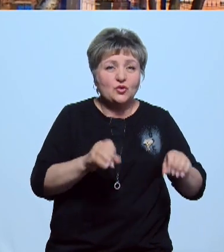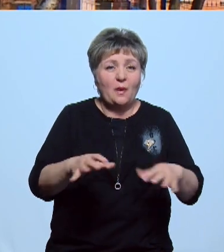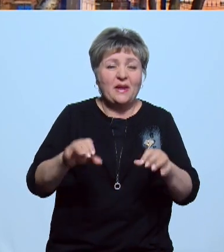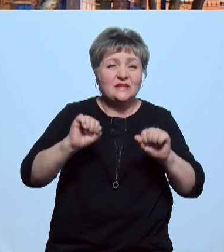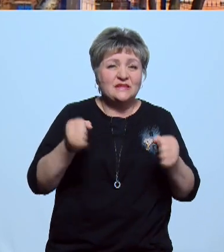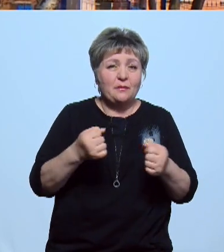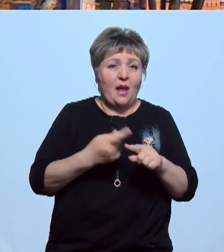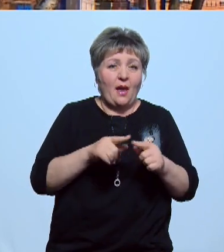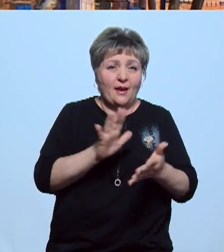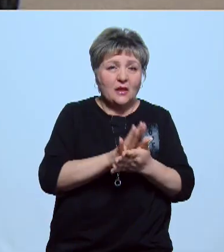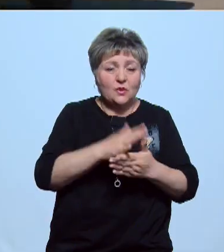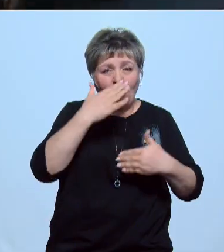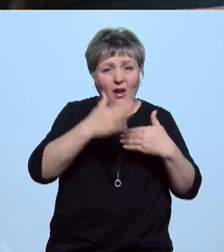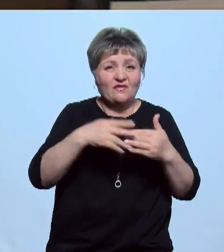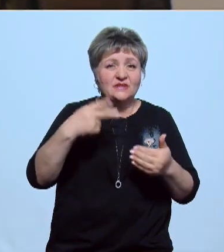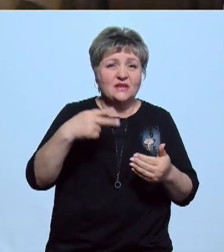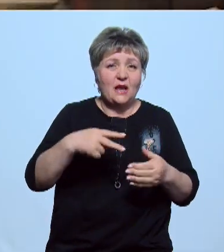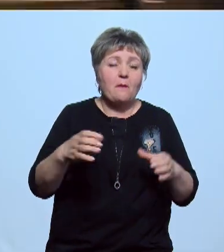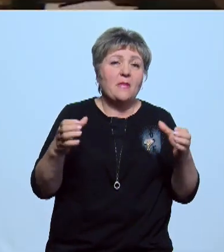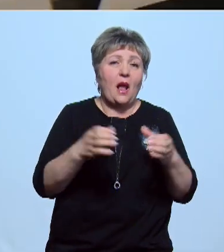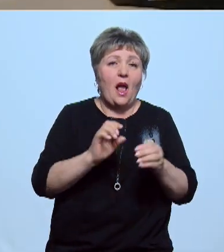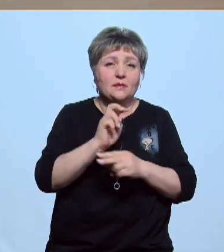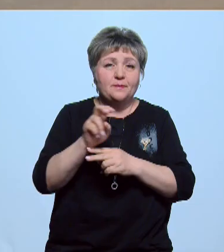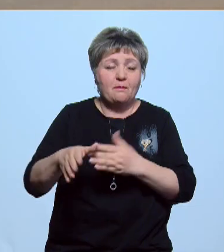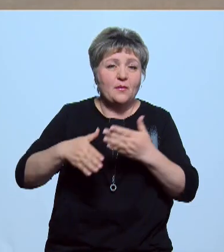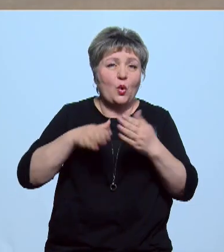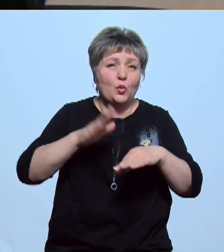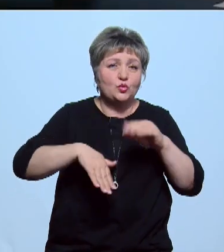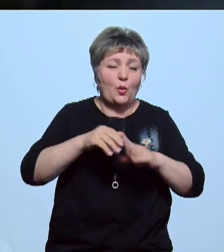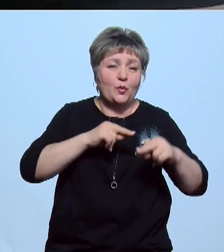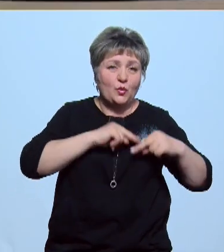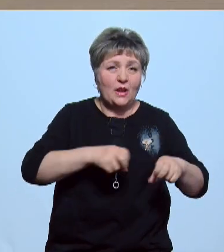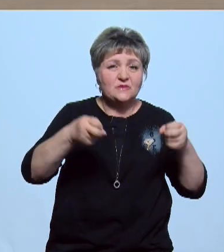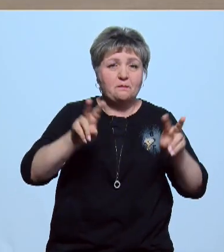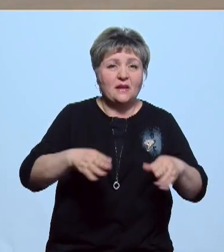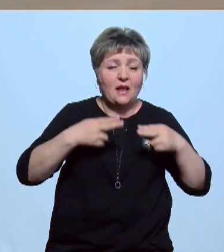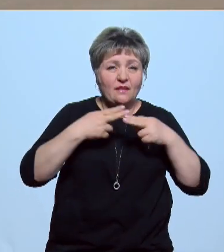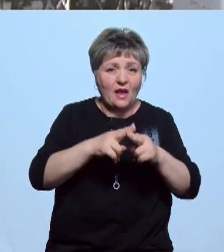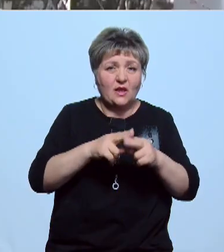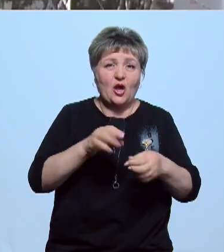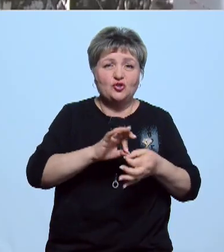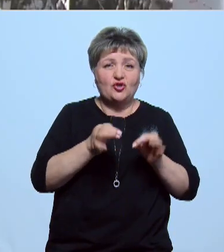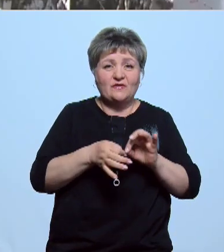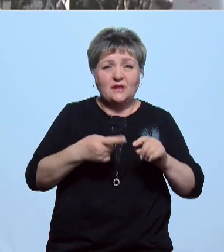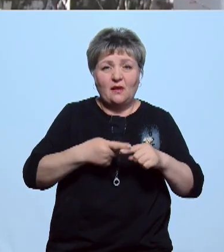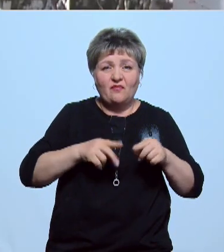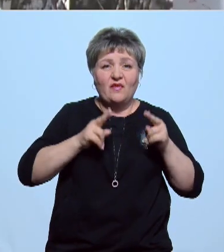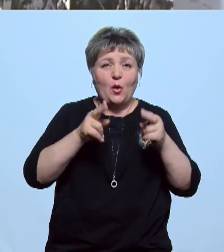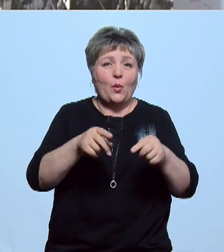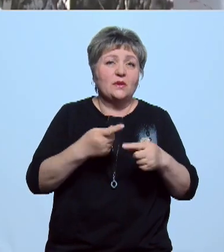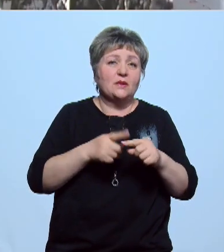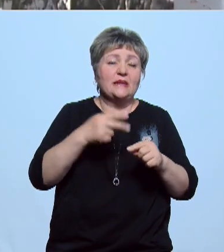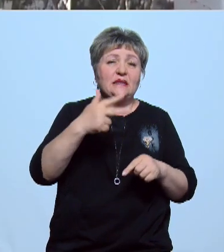грязью выходит порядка 20 подобных мобильных бригад. В помощь ручному труду спецтехника. В день на улице Ижевска выходит 65